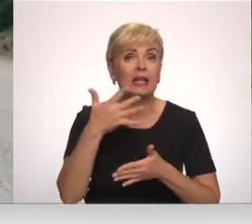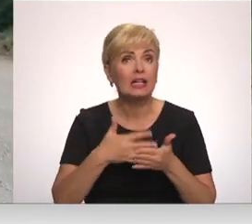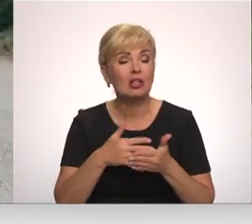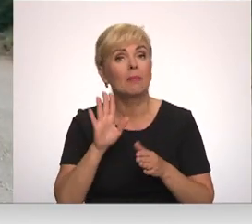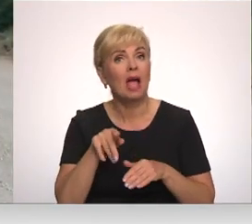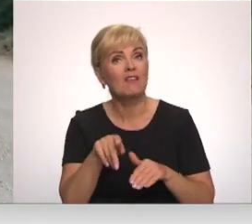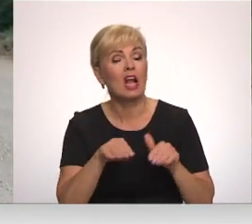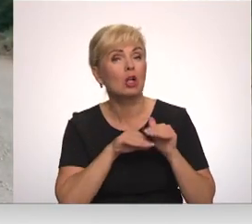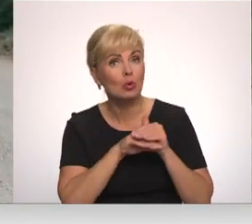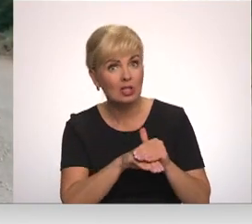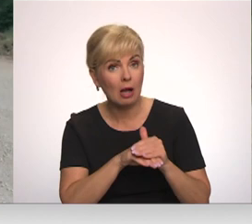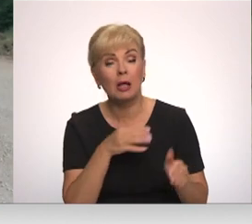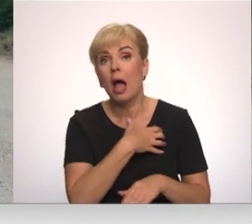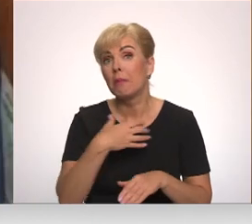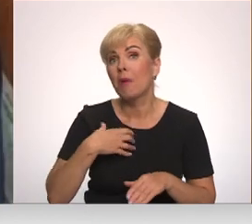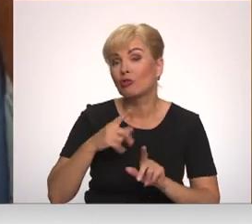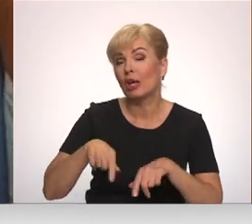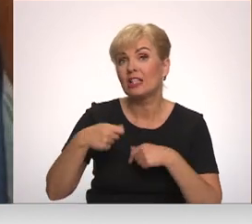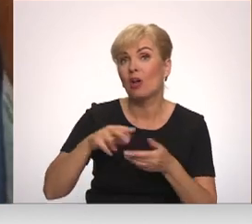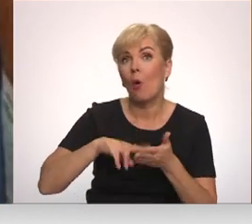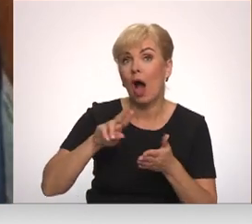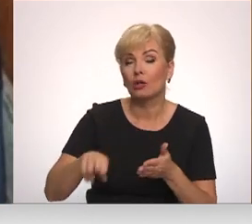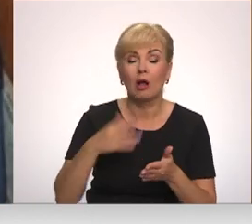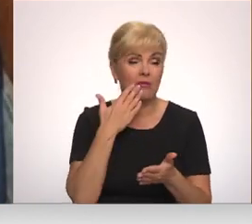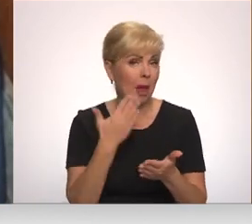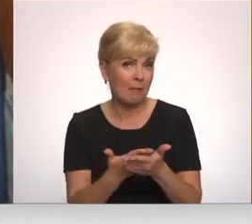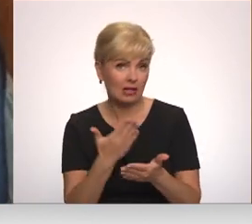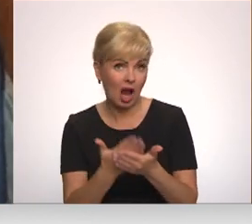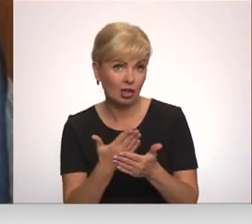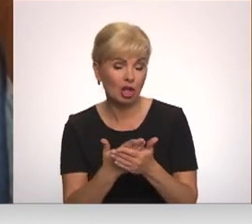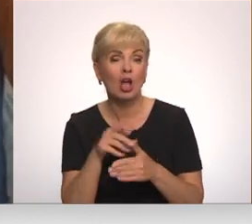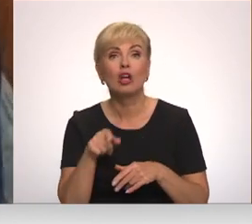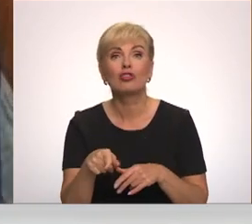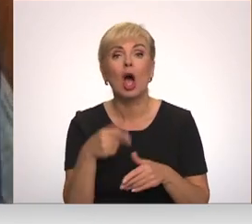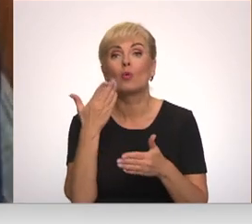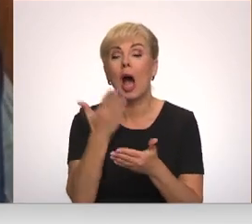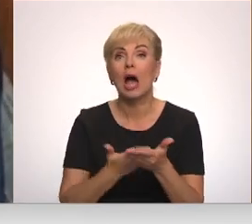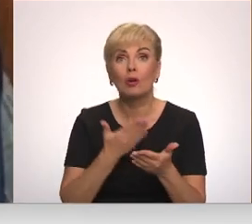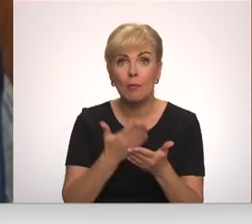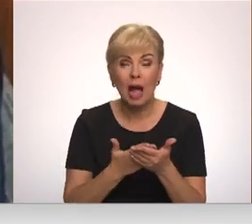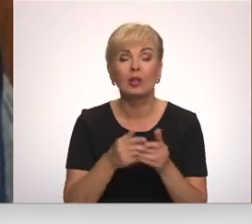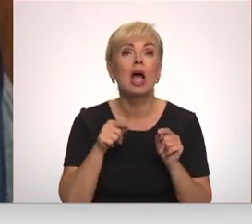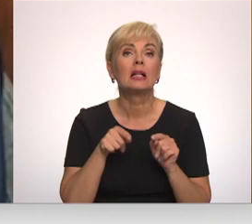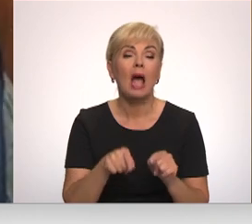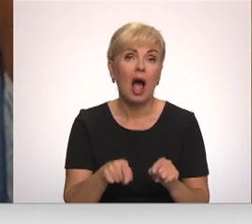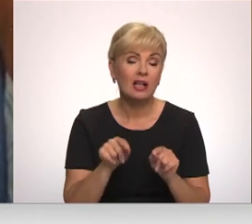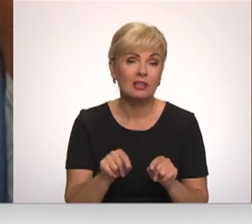saglabāšanai. Pašvaldības izdotajā atļaujā neatspoguļojas šādi te argumenti un tas, kad šāds